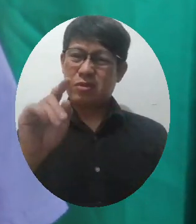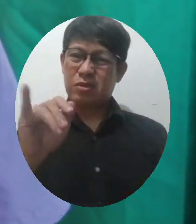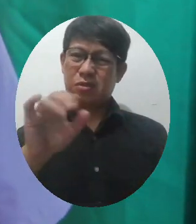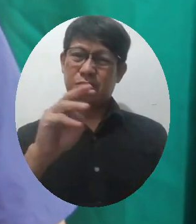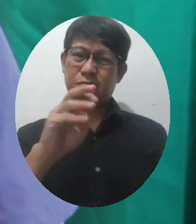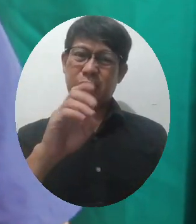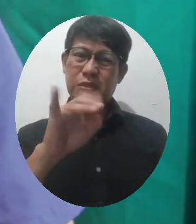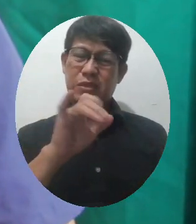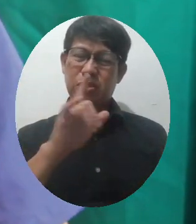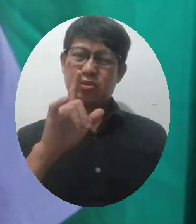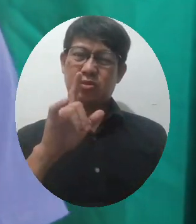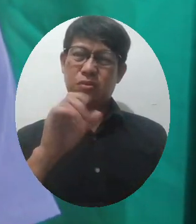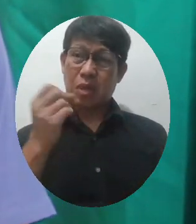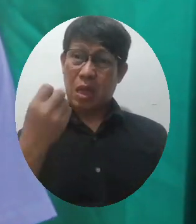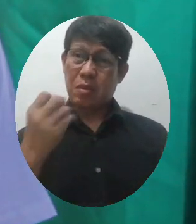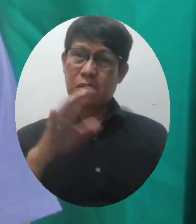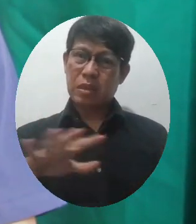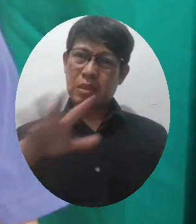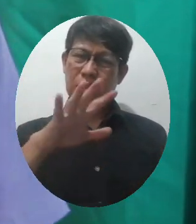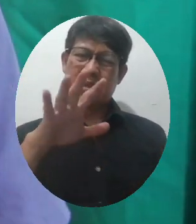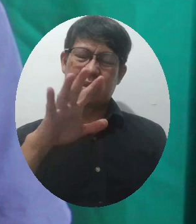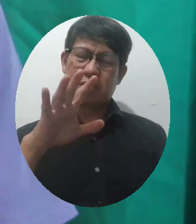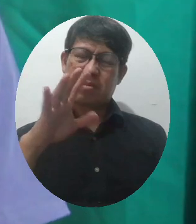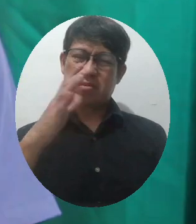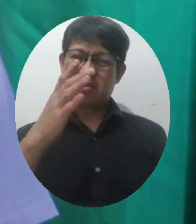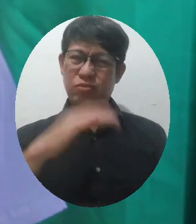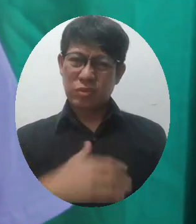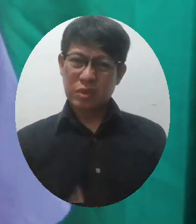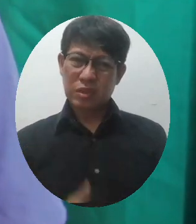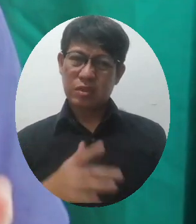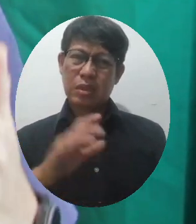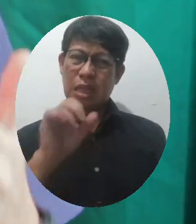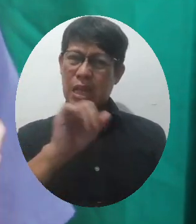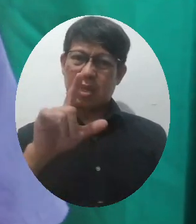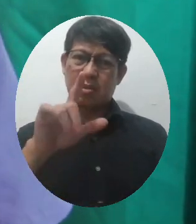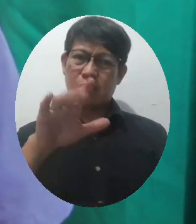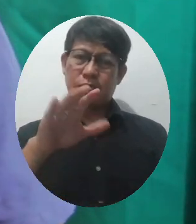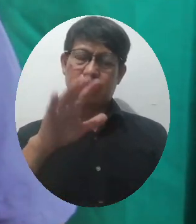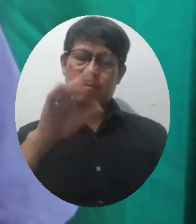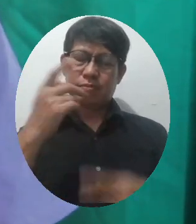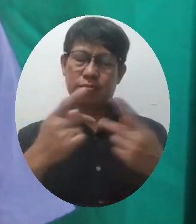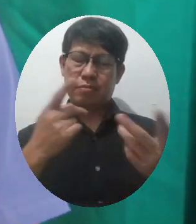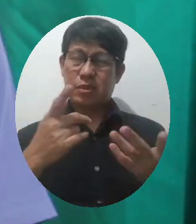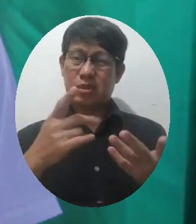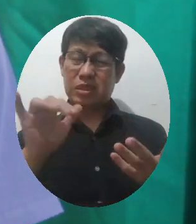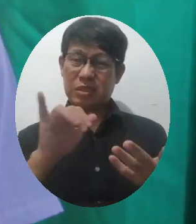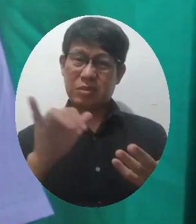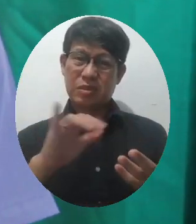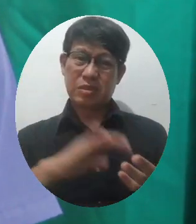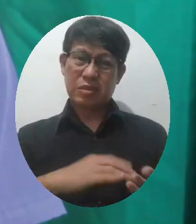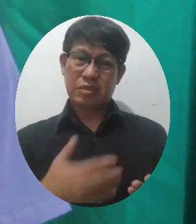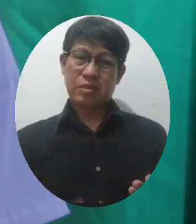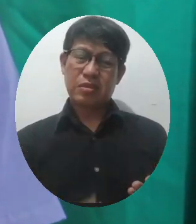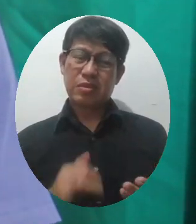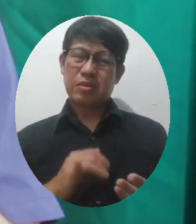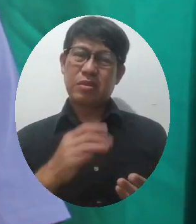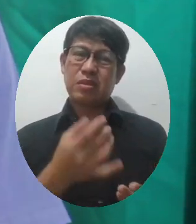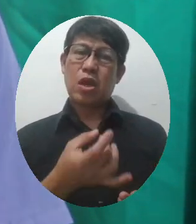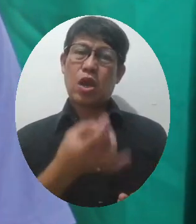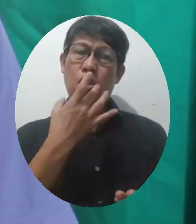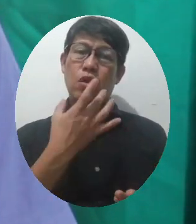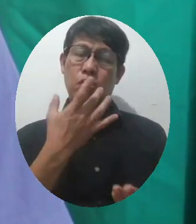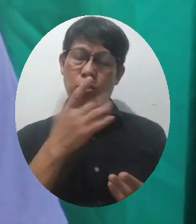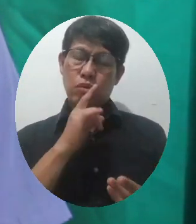otitis media, sobrang dami po talaga na apekto niyan. Buntis, hindi buntis, bata, matanda, no? So sa mga pregnant women po, even the